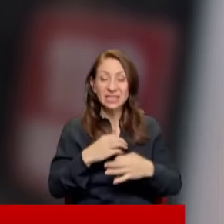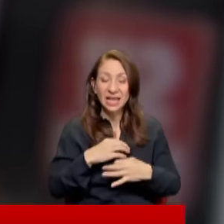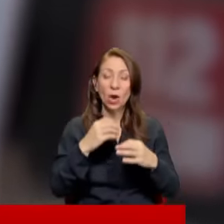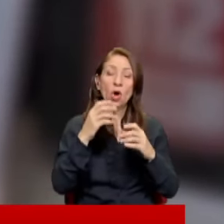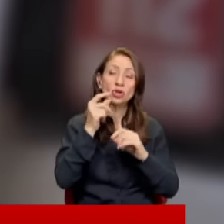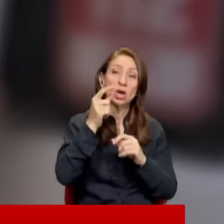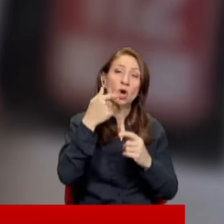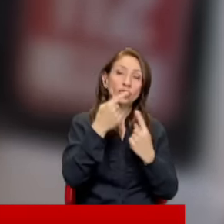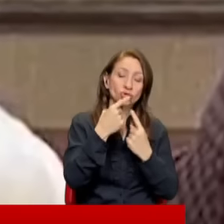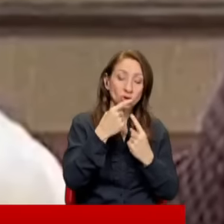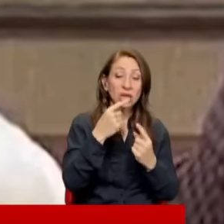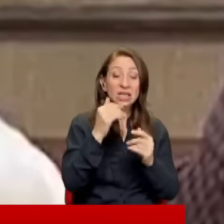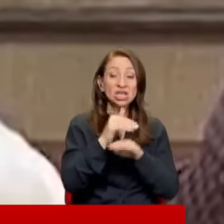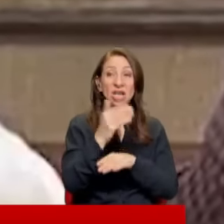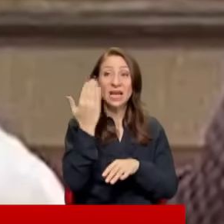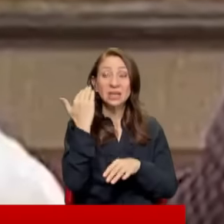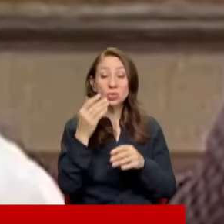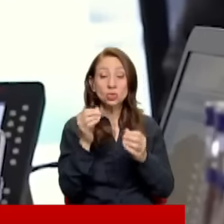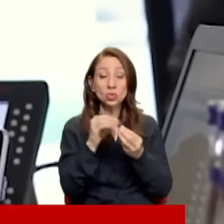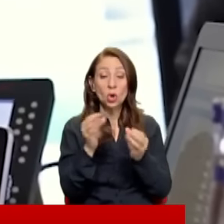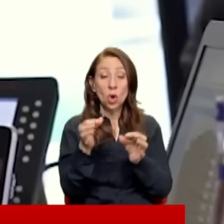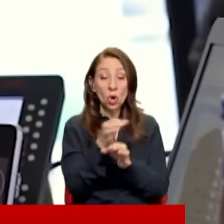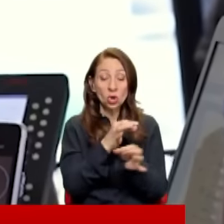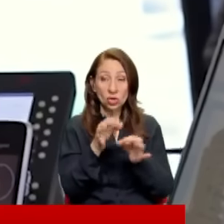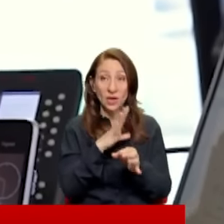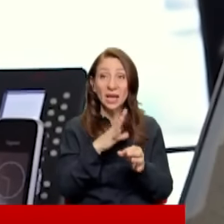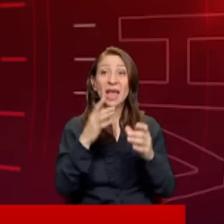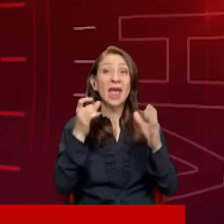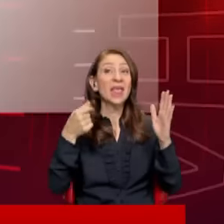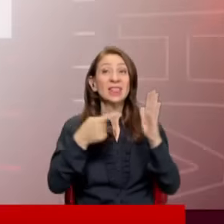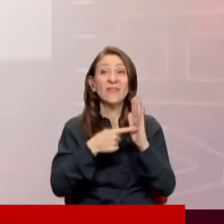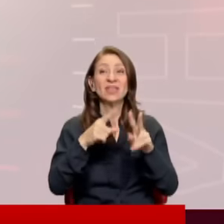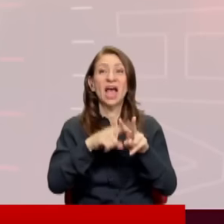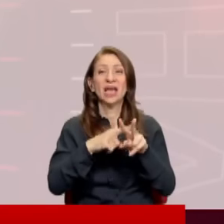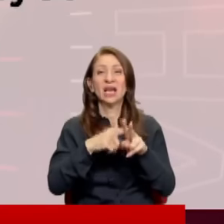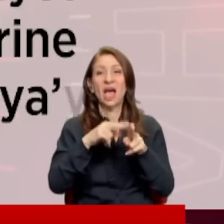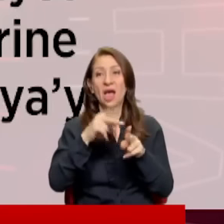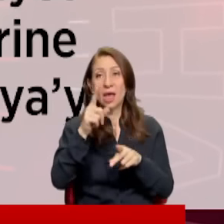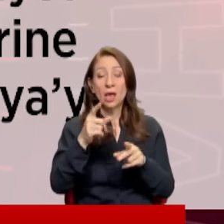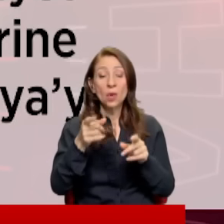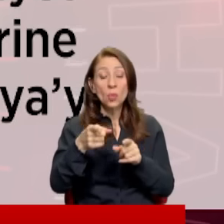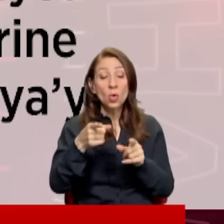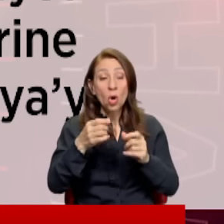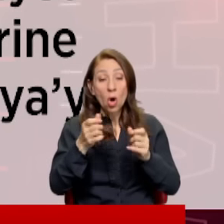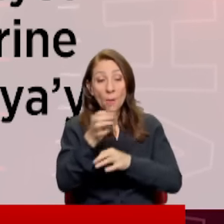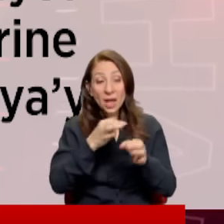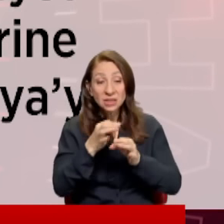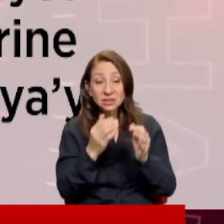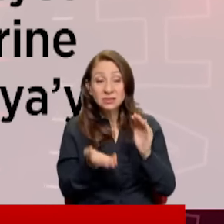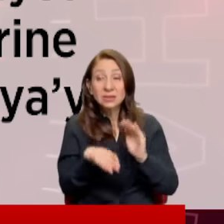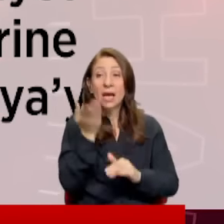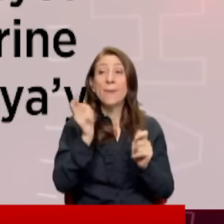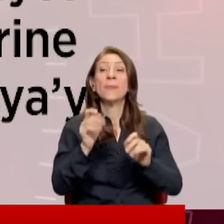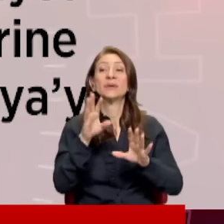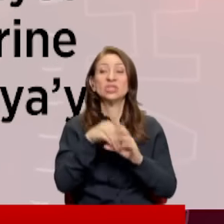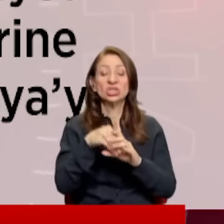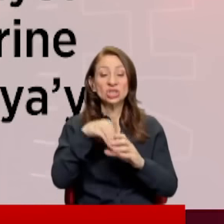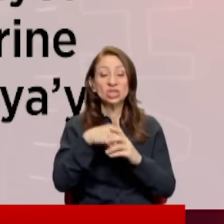konuştu yaşananların arkasında suç örgütü var Hedef Yerlikaya dedi nihai Hedef operasyonların boyutunu fazla yükseltmem Esi için